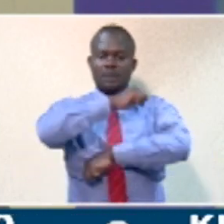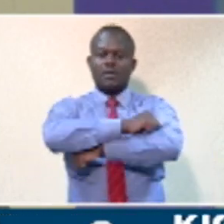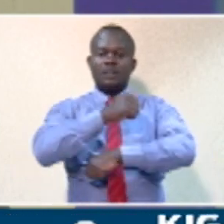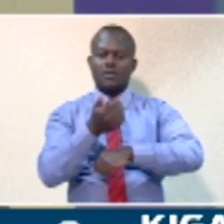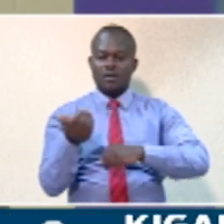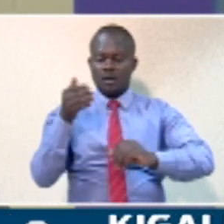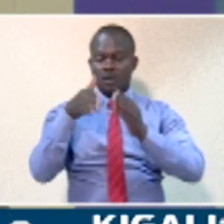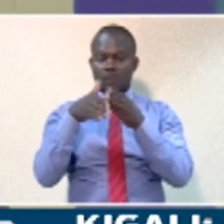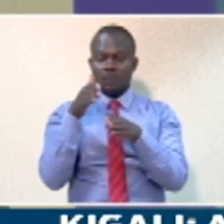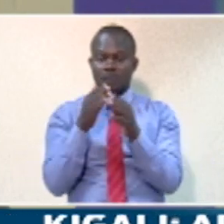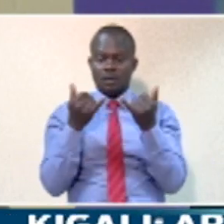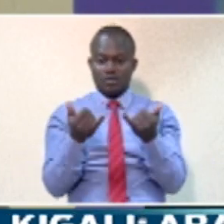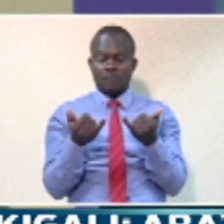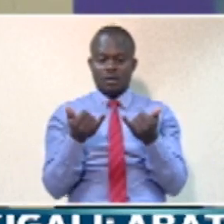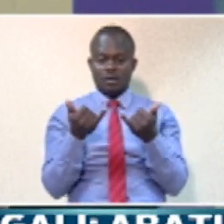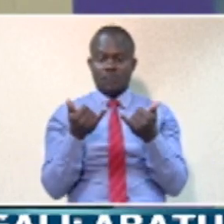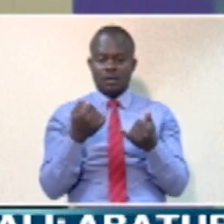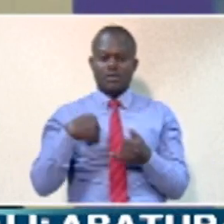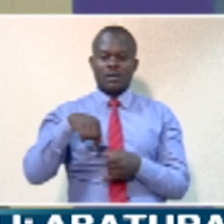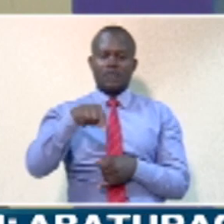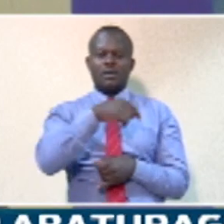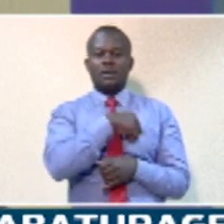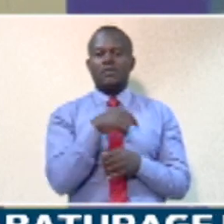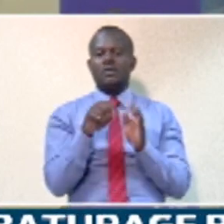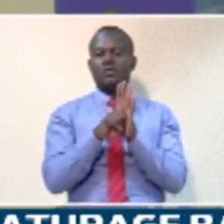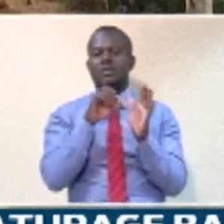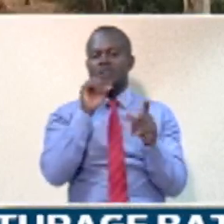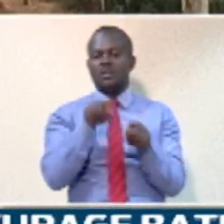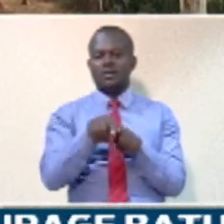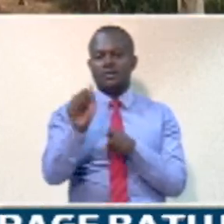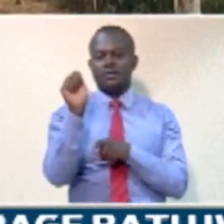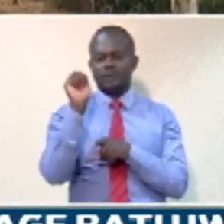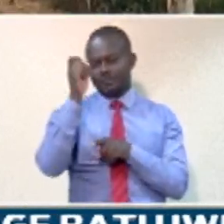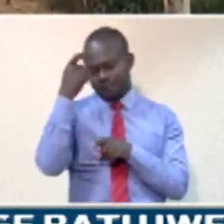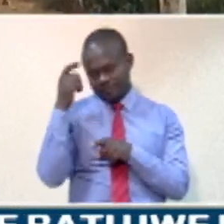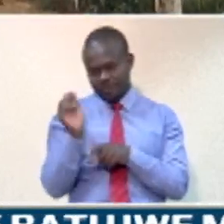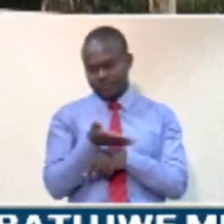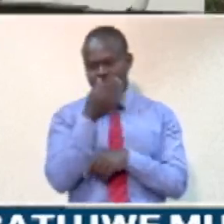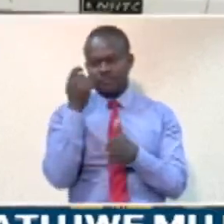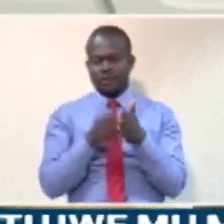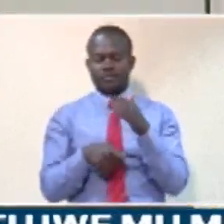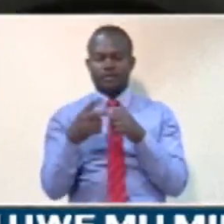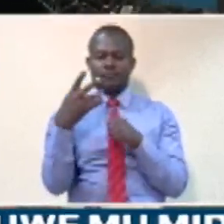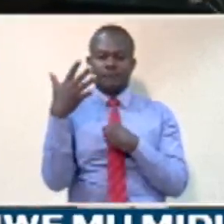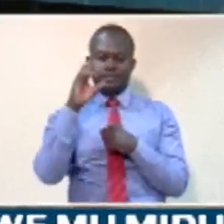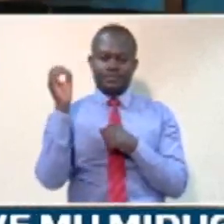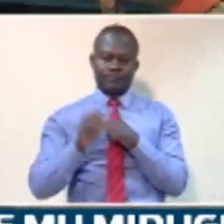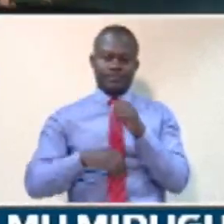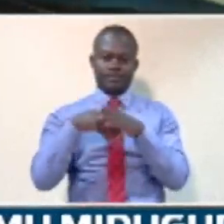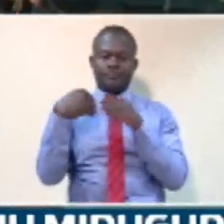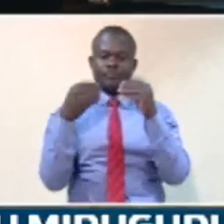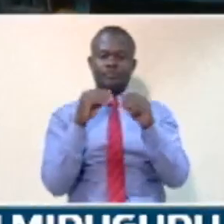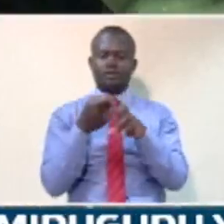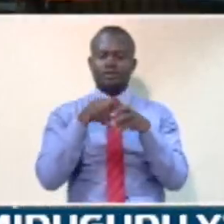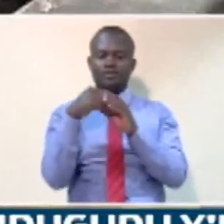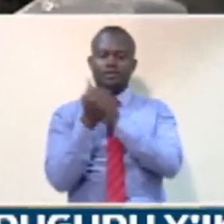y'abana. Urebye twebwe turi ku kigero kitameze nk'icyabo. Kuba Leta yarakuriyeho umusoro wa 25% ku bikoresho biva